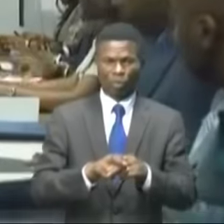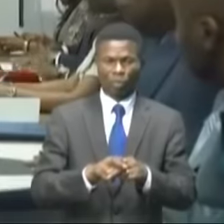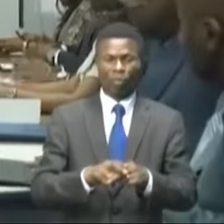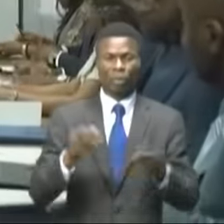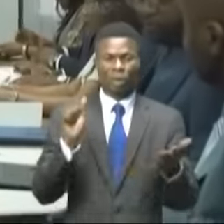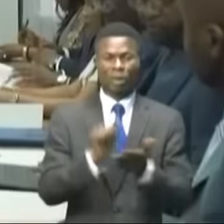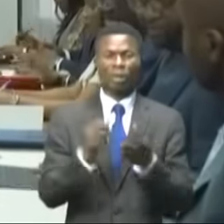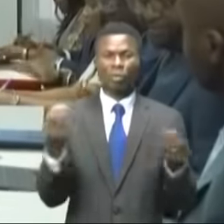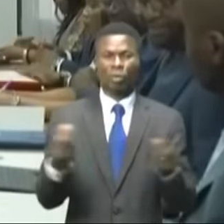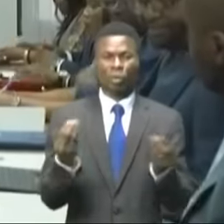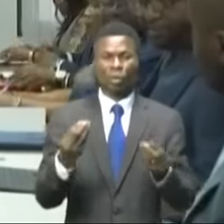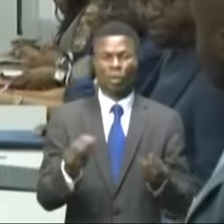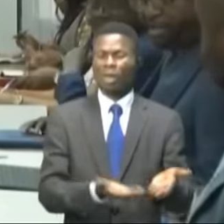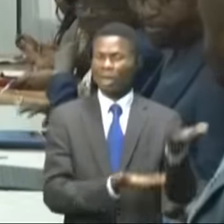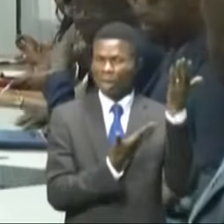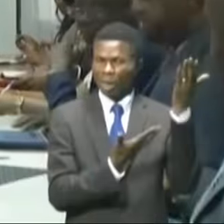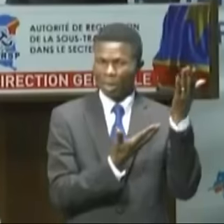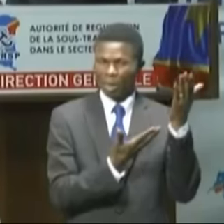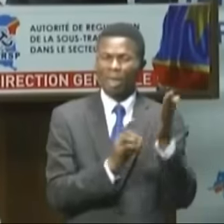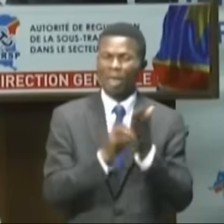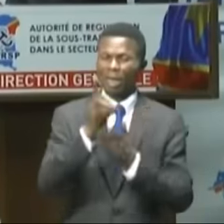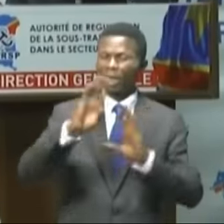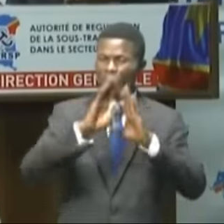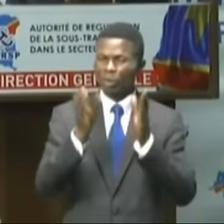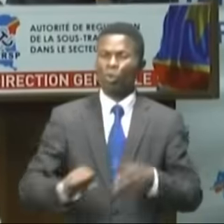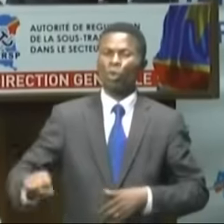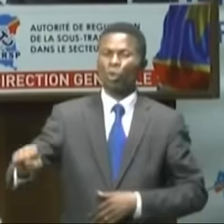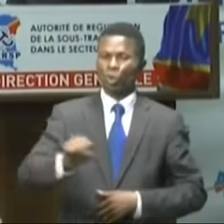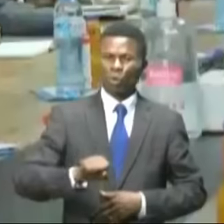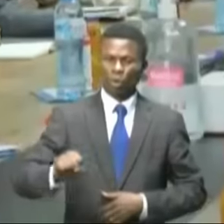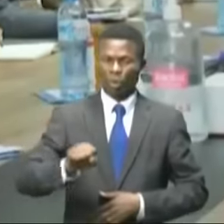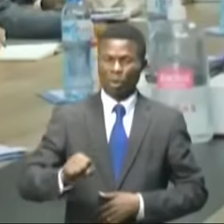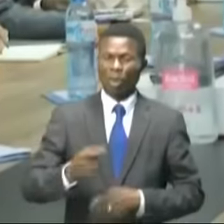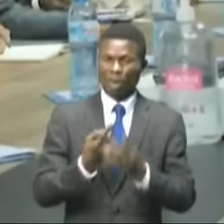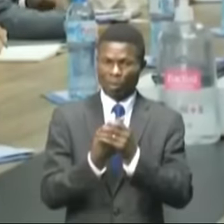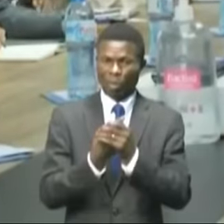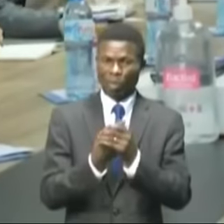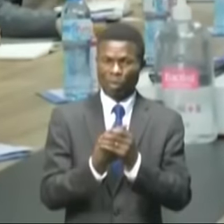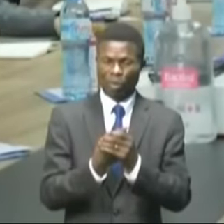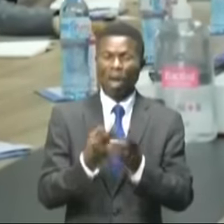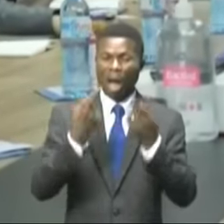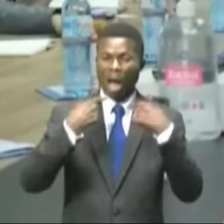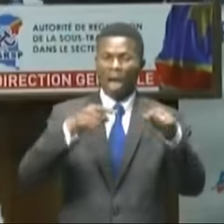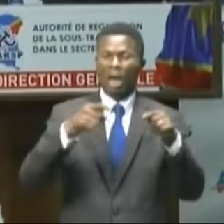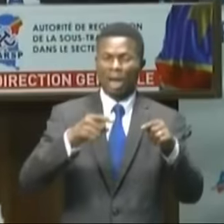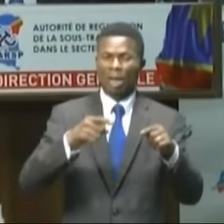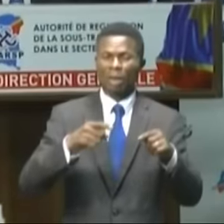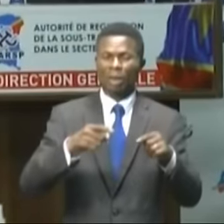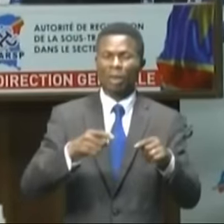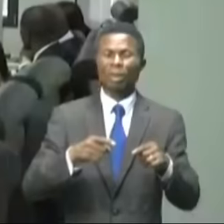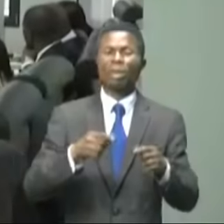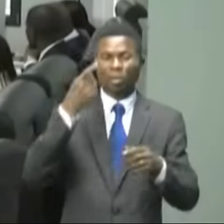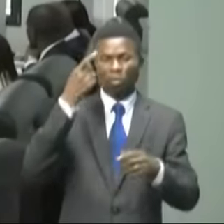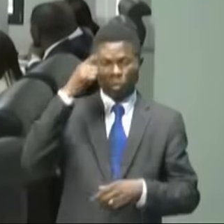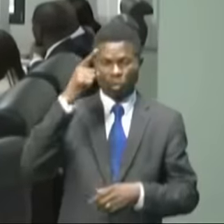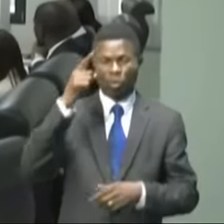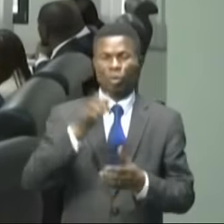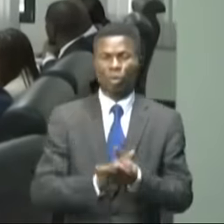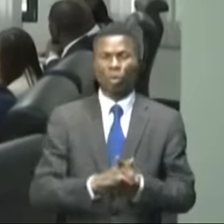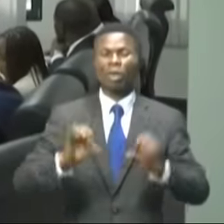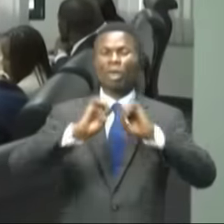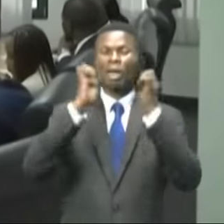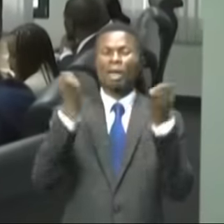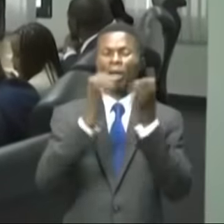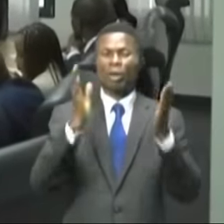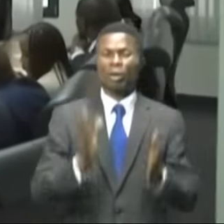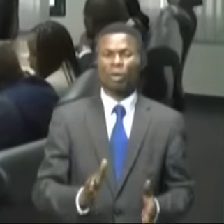pour laquelle il est important de développer tous les secteurs. Et d'ici là, vous allez voir la publication qui sera faite pour les